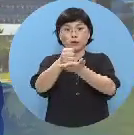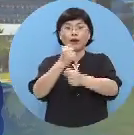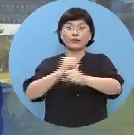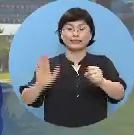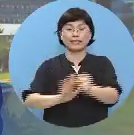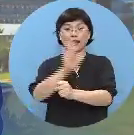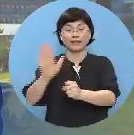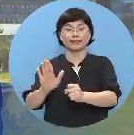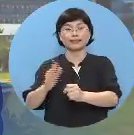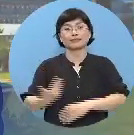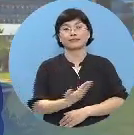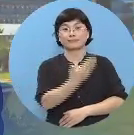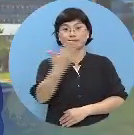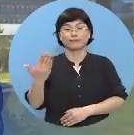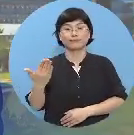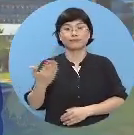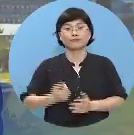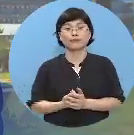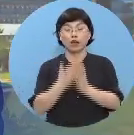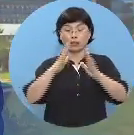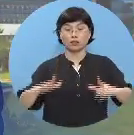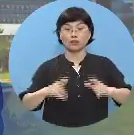존경하고 사랑하는 전남도민 여러분,